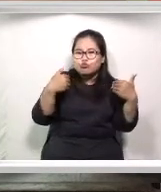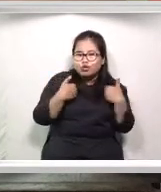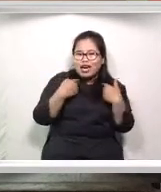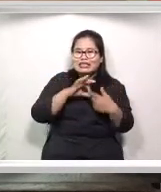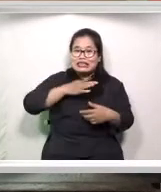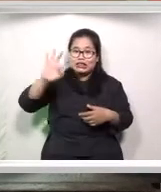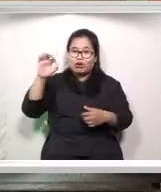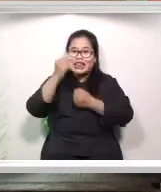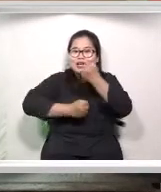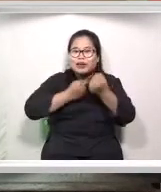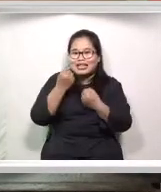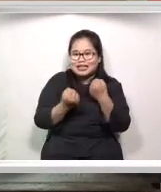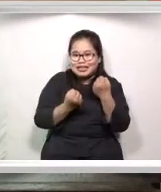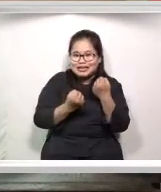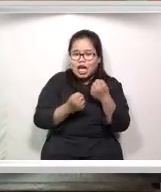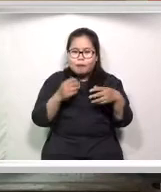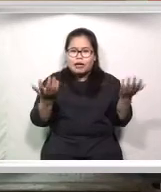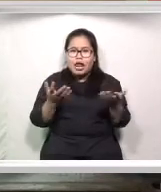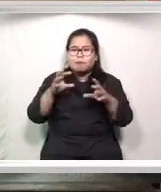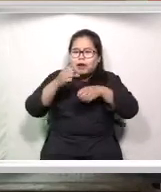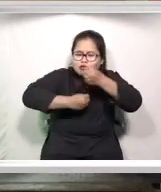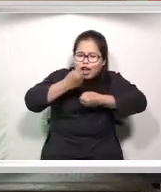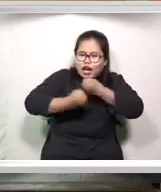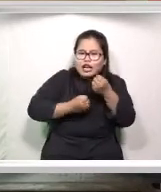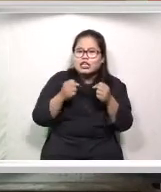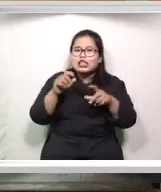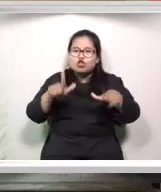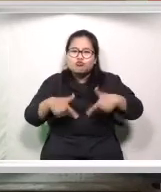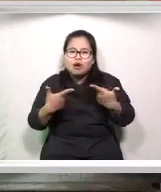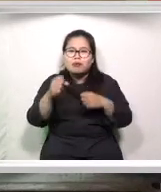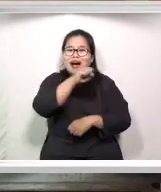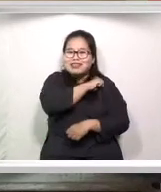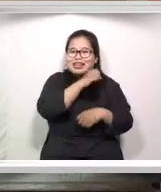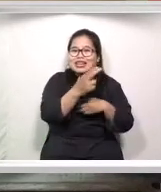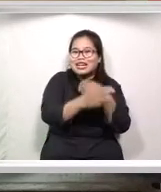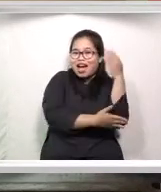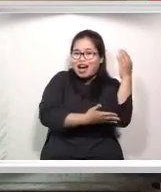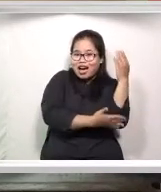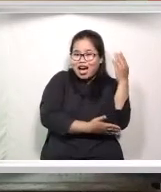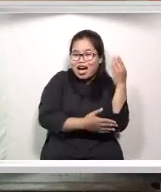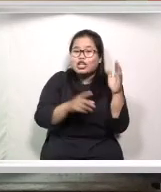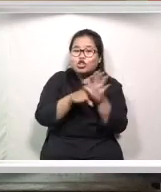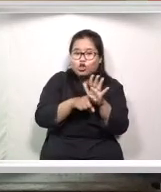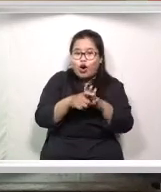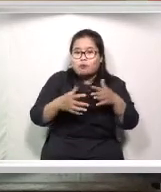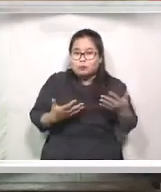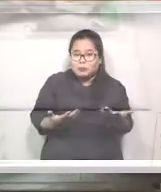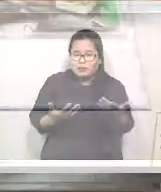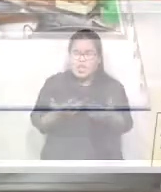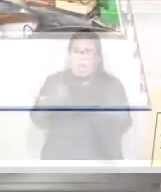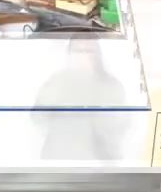memiliki jiwa entrepreneurship dalam melaksanakan kehidupan berbangsa dan bernegara, yang salah satunya